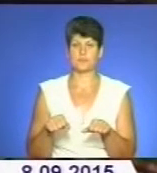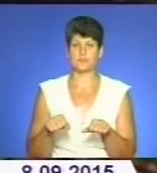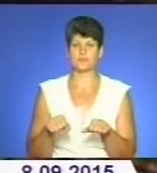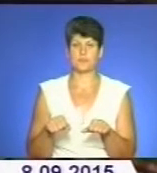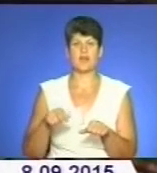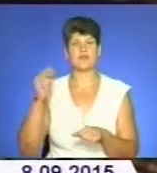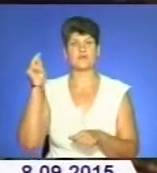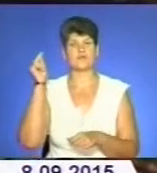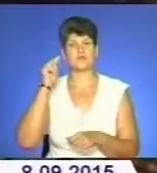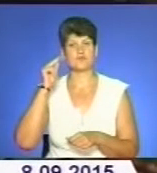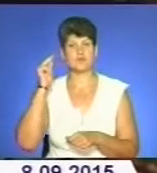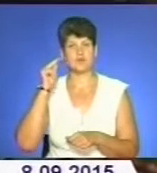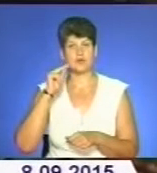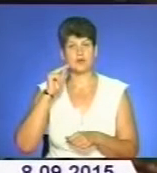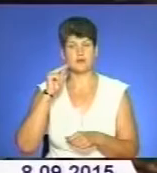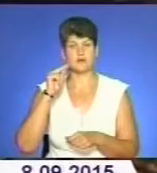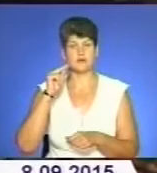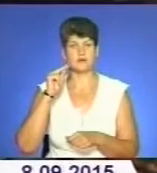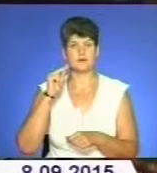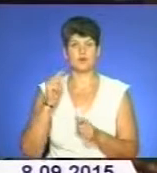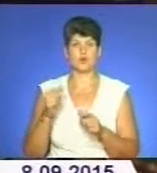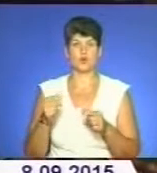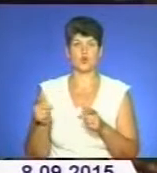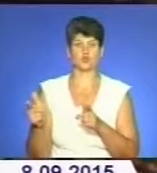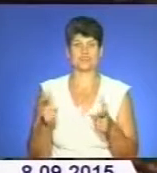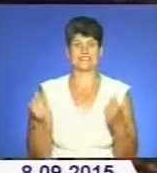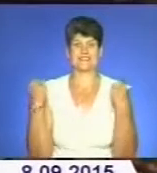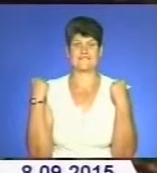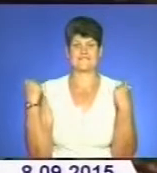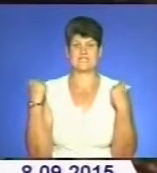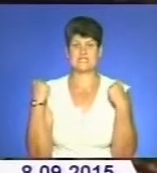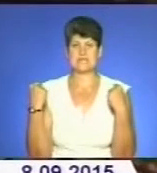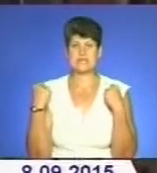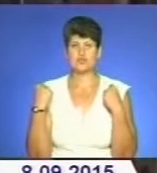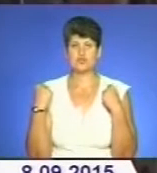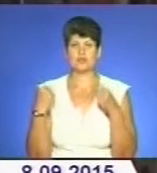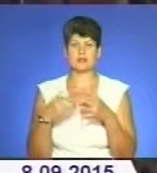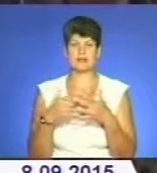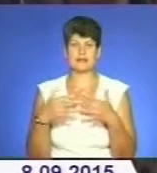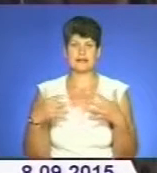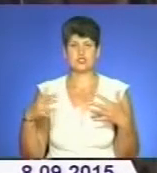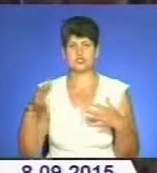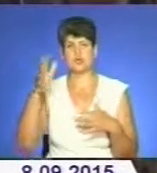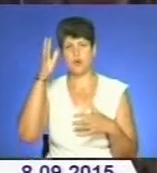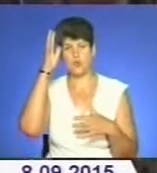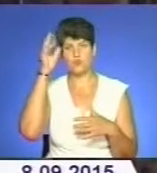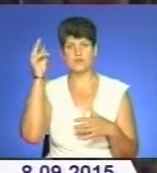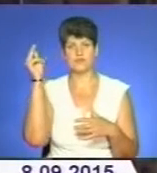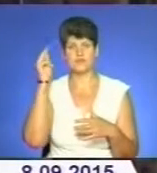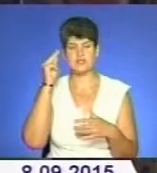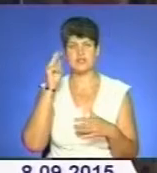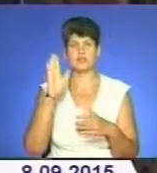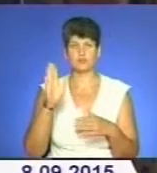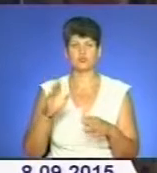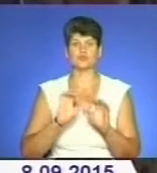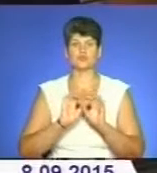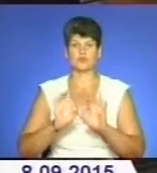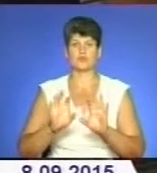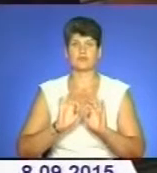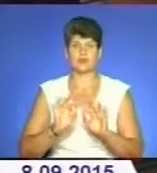вивчайте, вільніше, готуйтеся фізично, вивчайте всі інші науки, які вам будуть викладати,